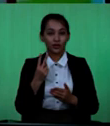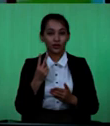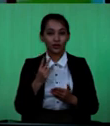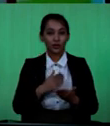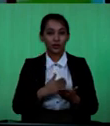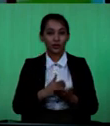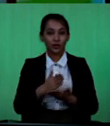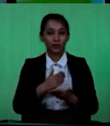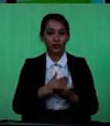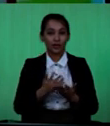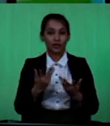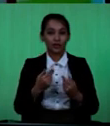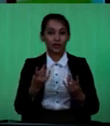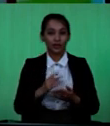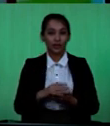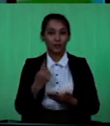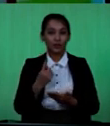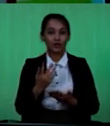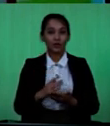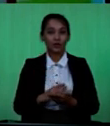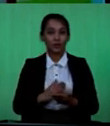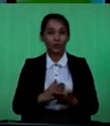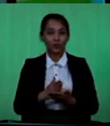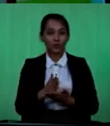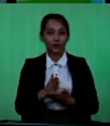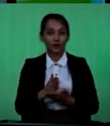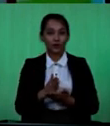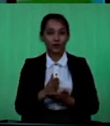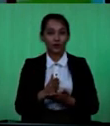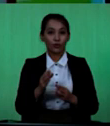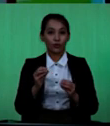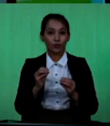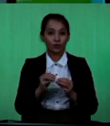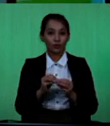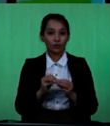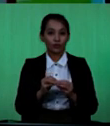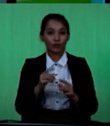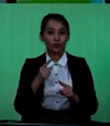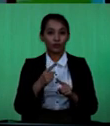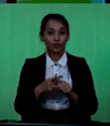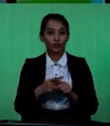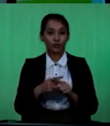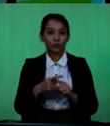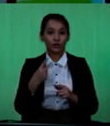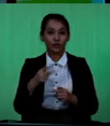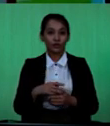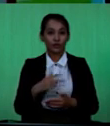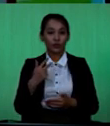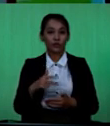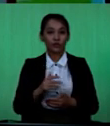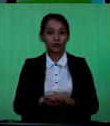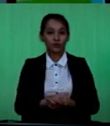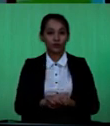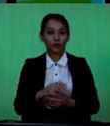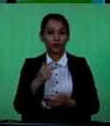yo'l bilan yechiladi. Birinchi yo'lda 10 bilan 20 sonlarni topamiz, 30 nafar.